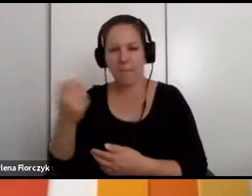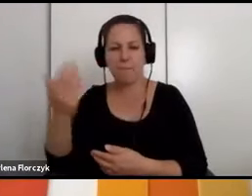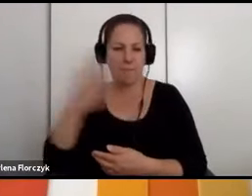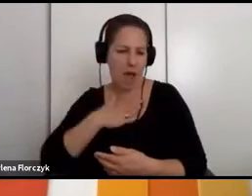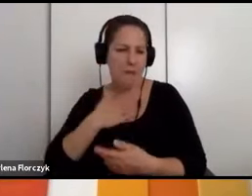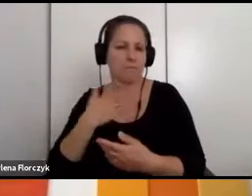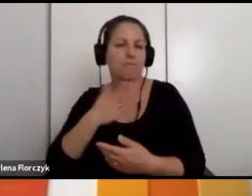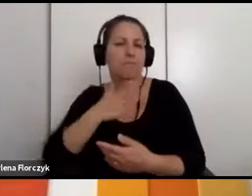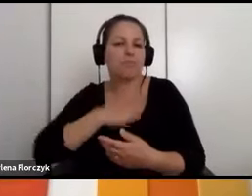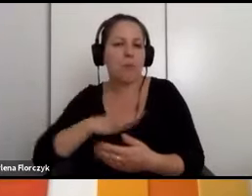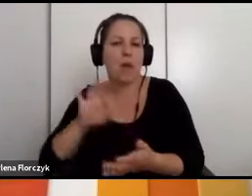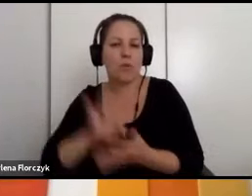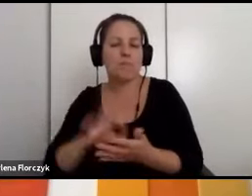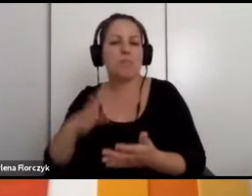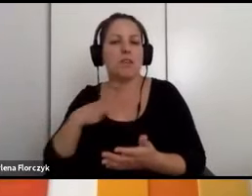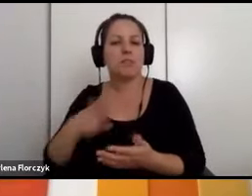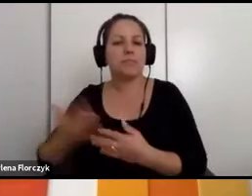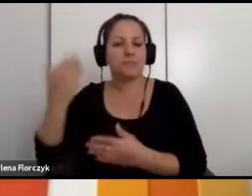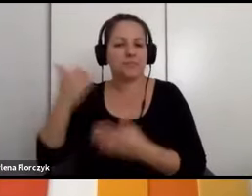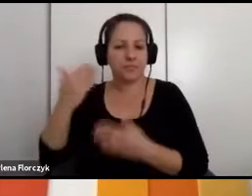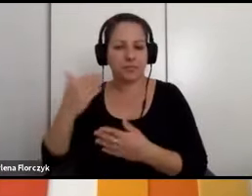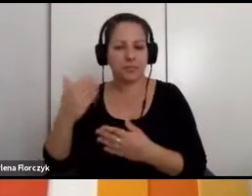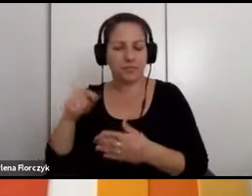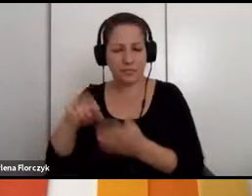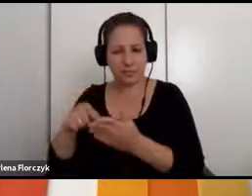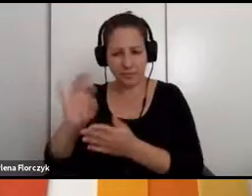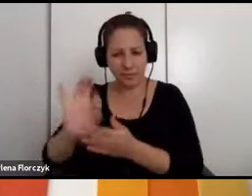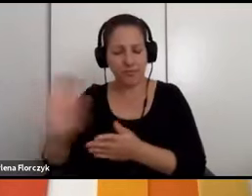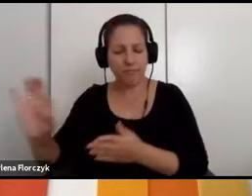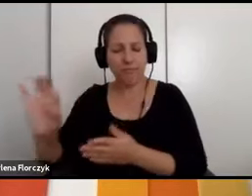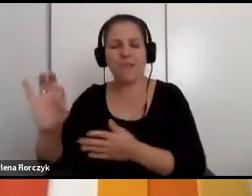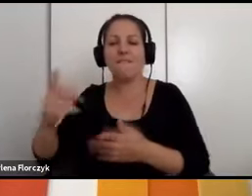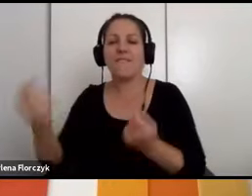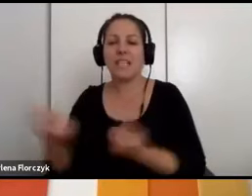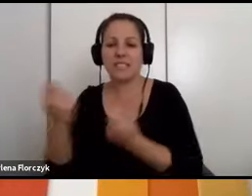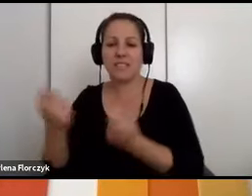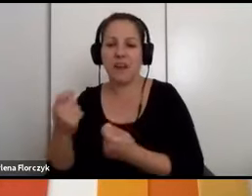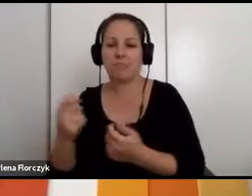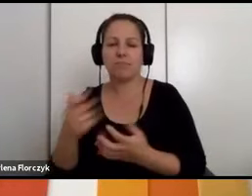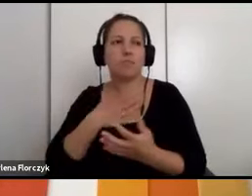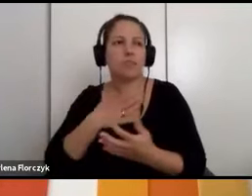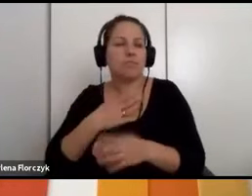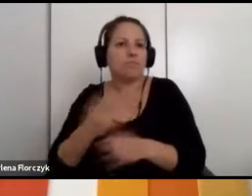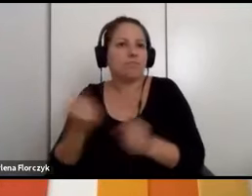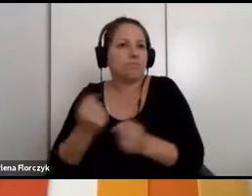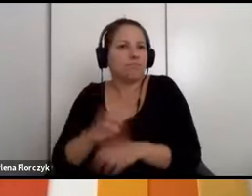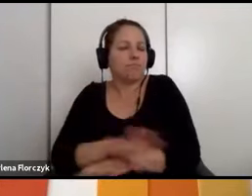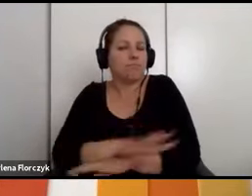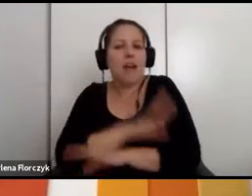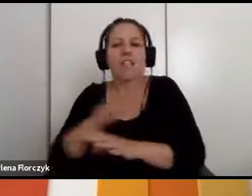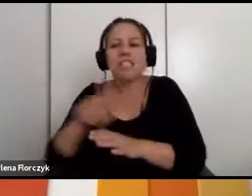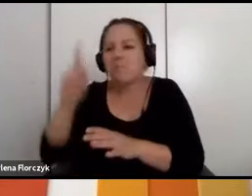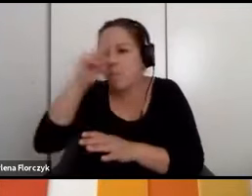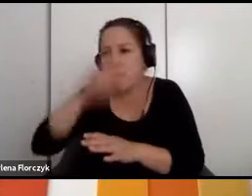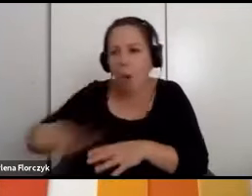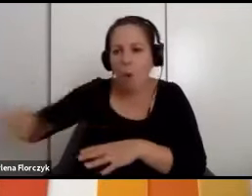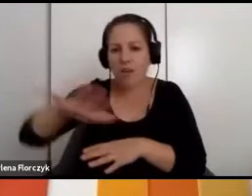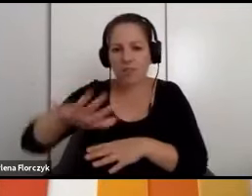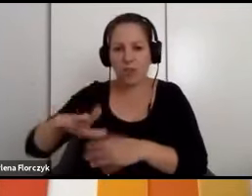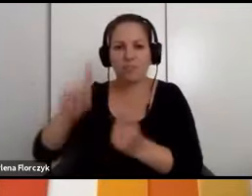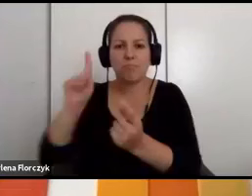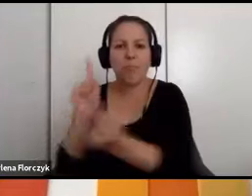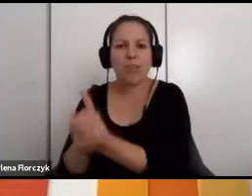przyjemność być na takim waszym festiwalu i byłam pod ogromnym wrażeniem właśnie społeczności i tego